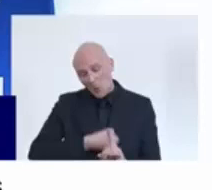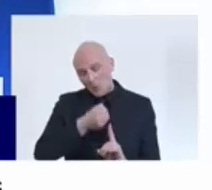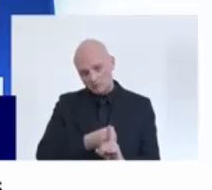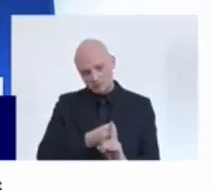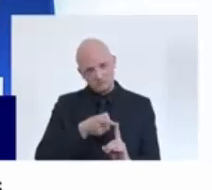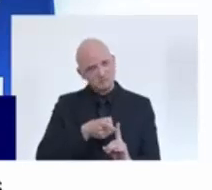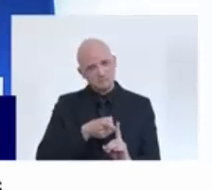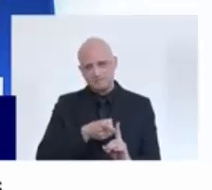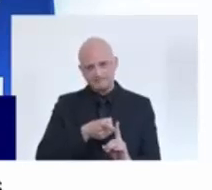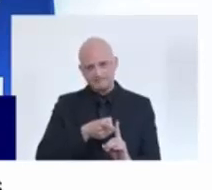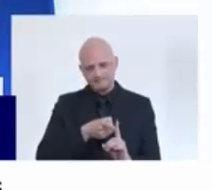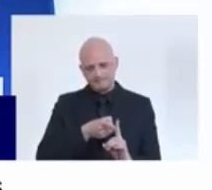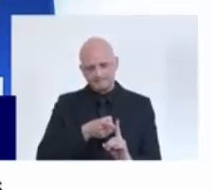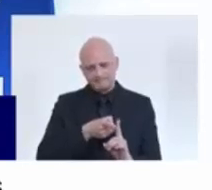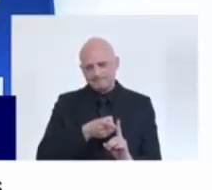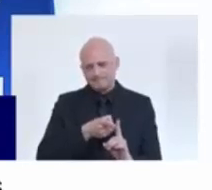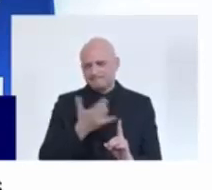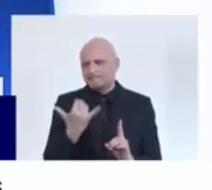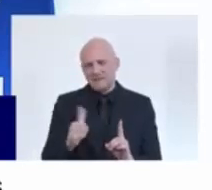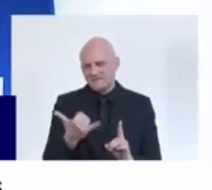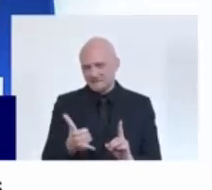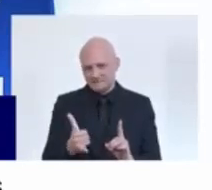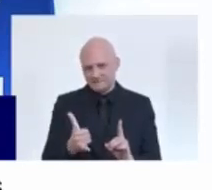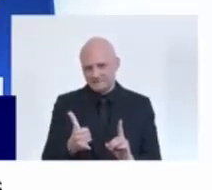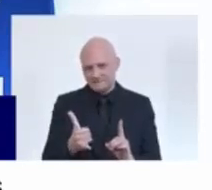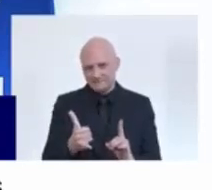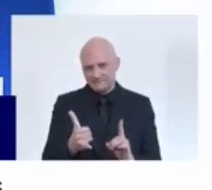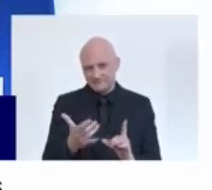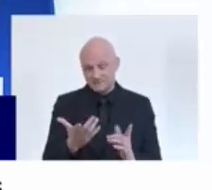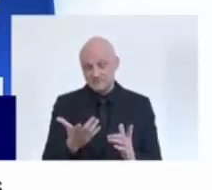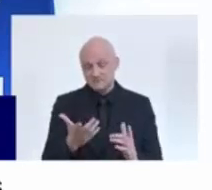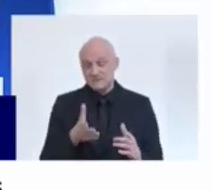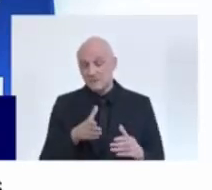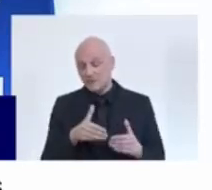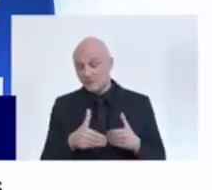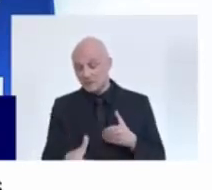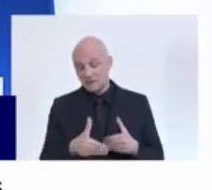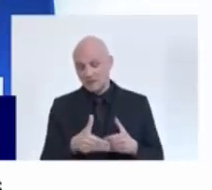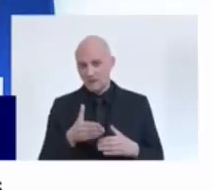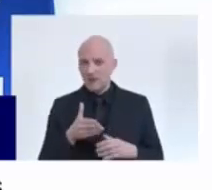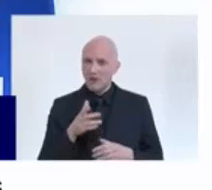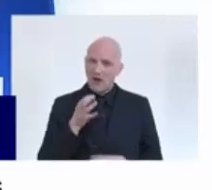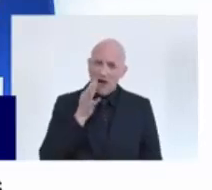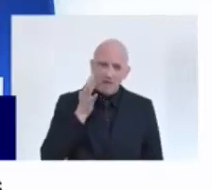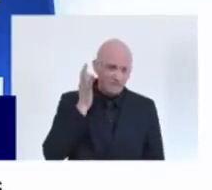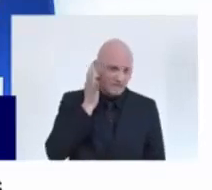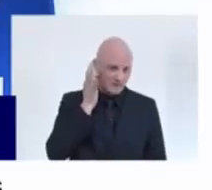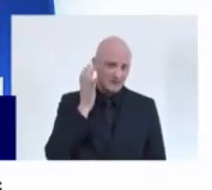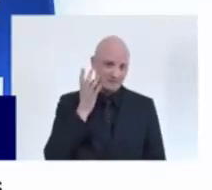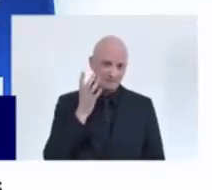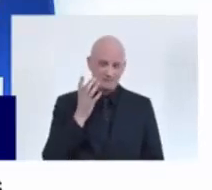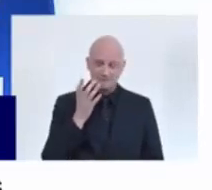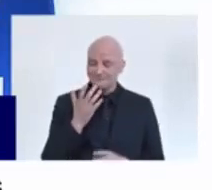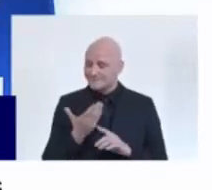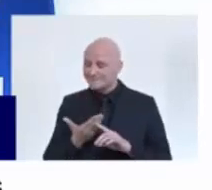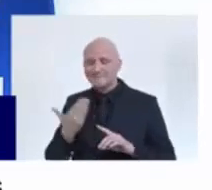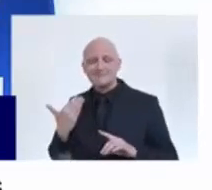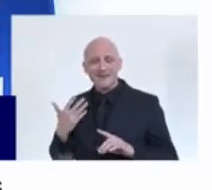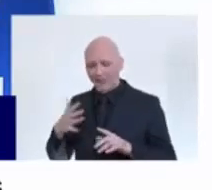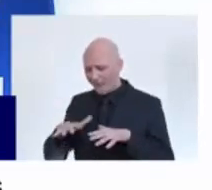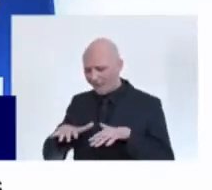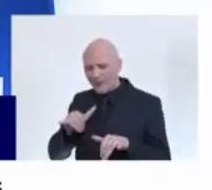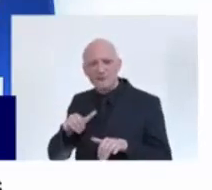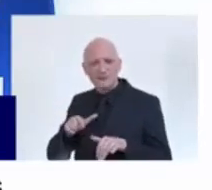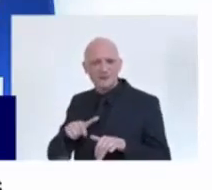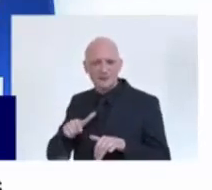comme j'ai dit dans une vidéo précédente ce gouvernement sera beaucoup plus intelligents que les autres un que les autres pays